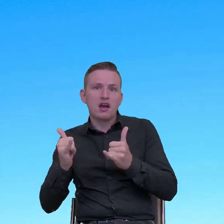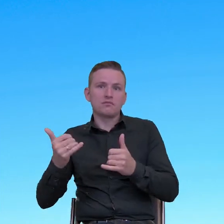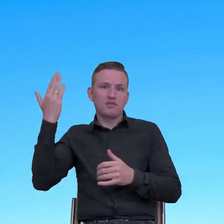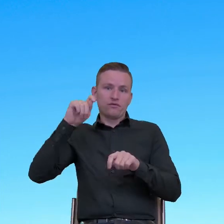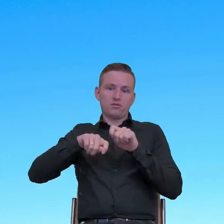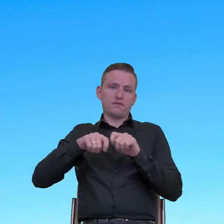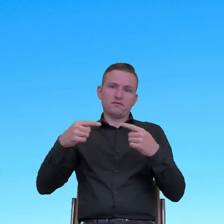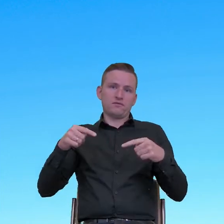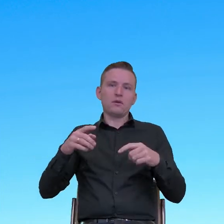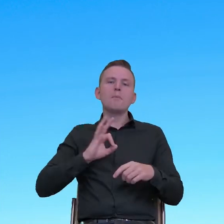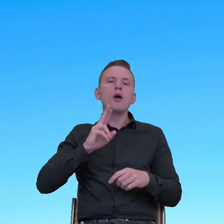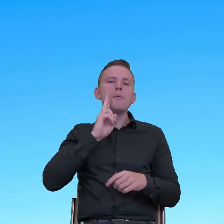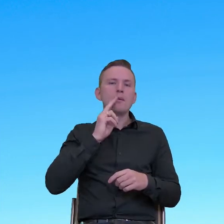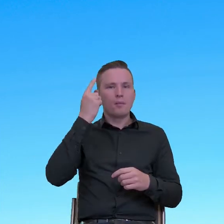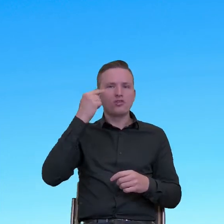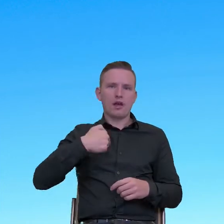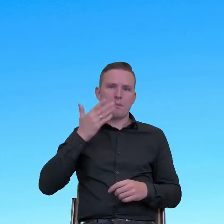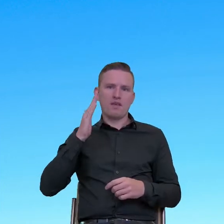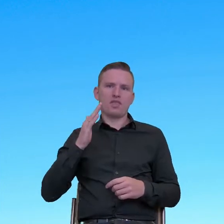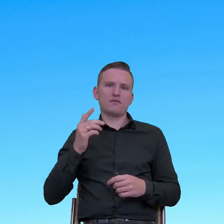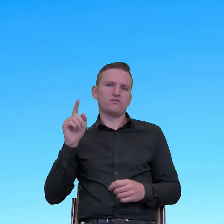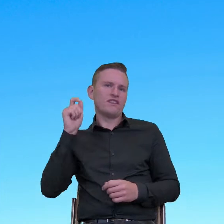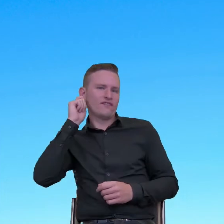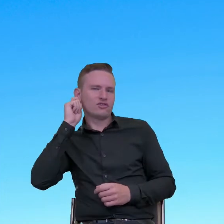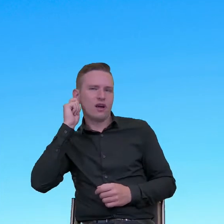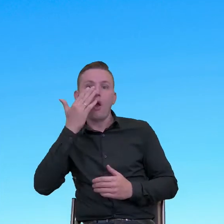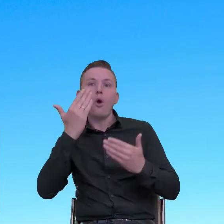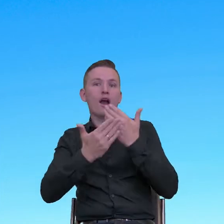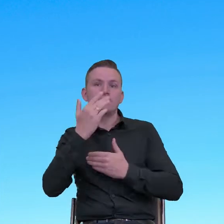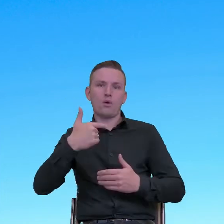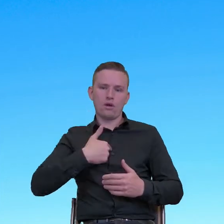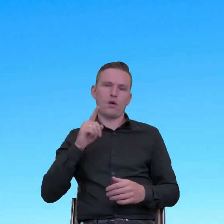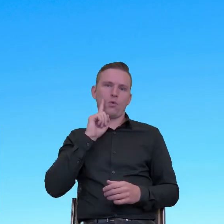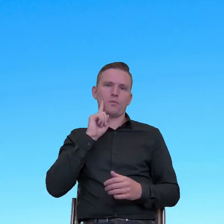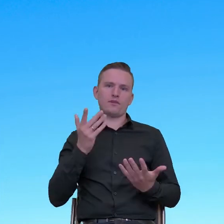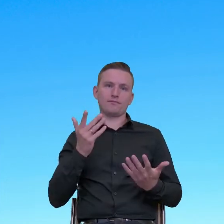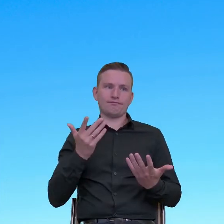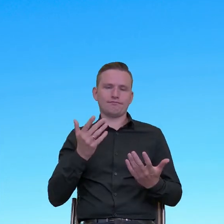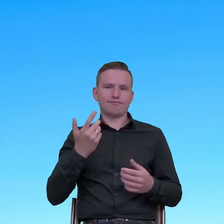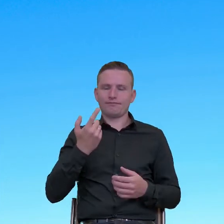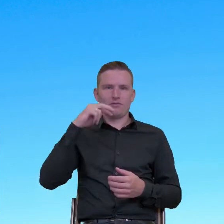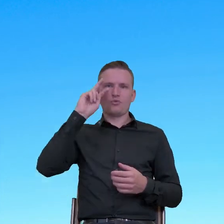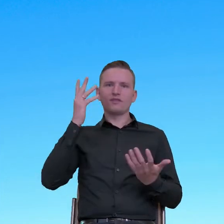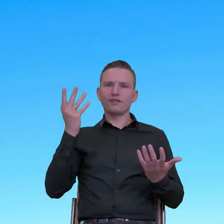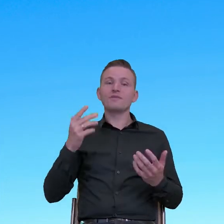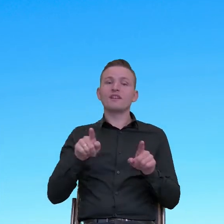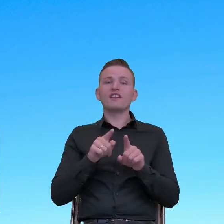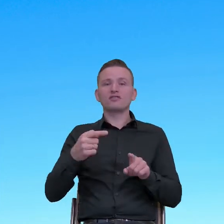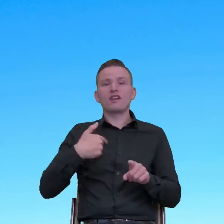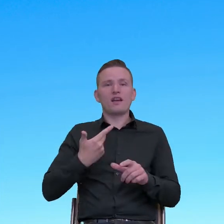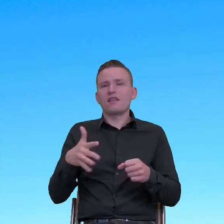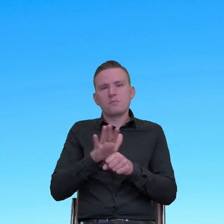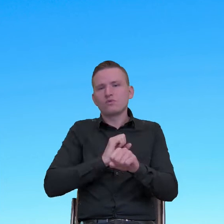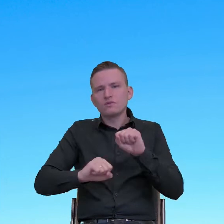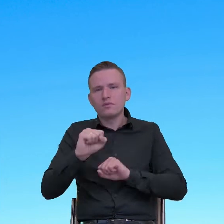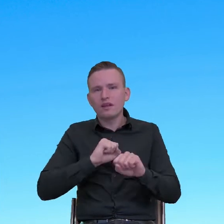bo miałem być dziewczynką, okazałem się być chłopcem. Więc tutaj był duży element zaskoczenia, plus ta moja niepełnosprawność. I nikt sobie nie zdawał sprawy z